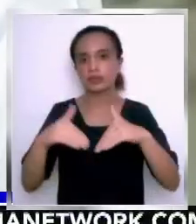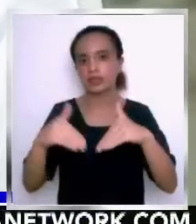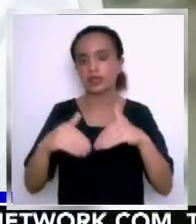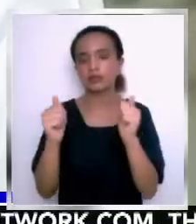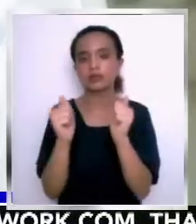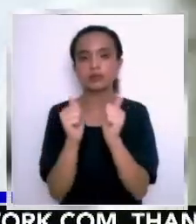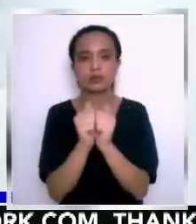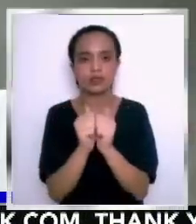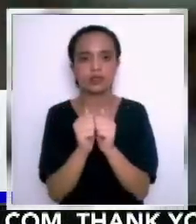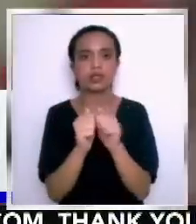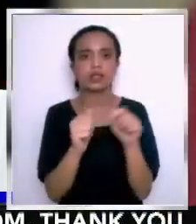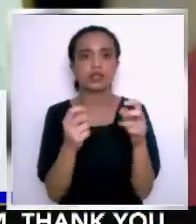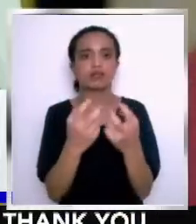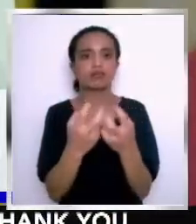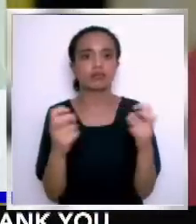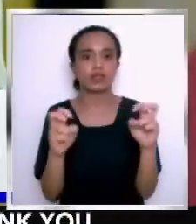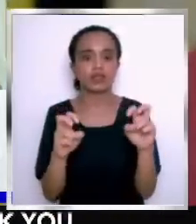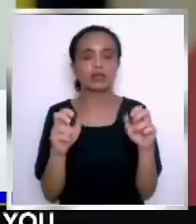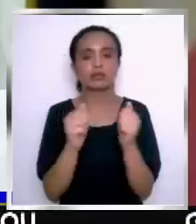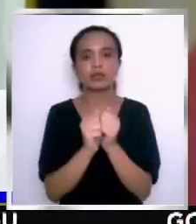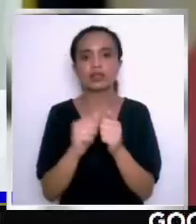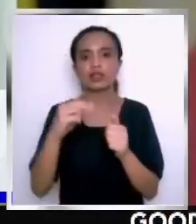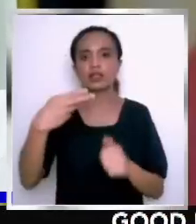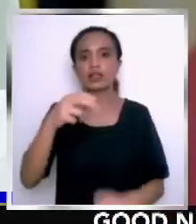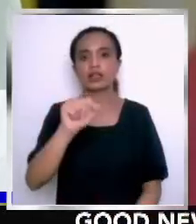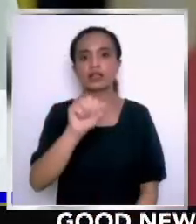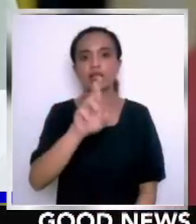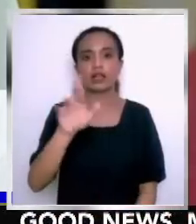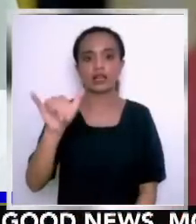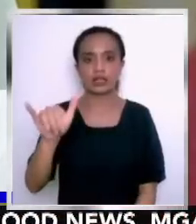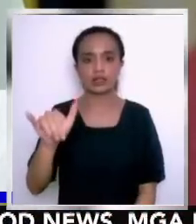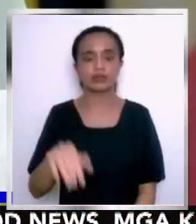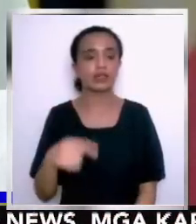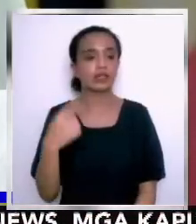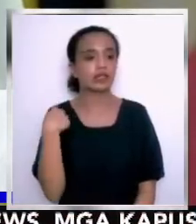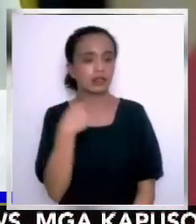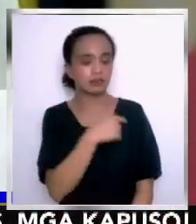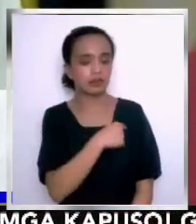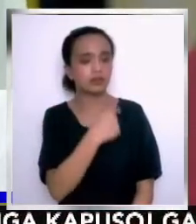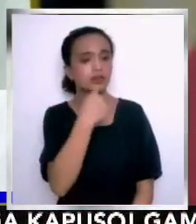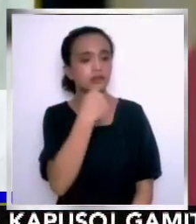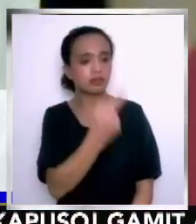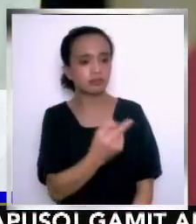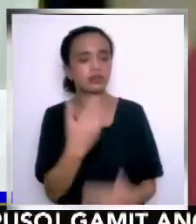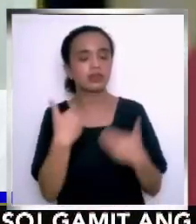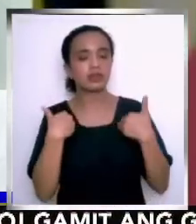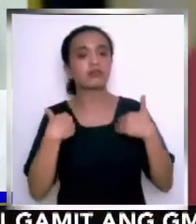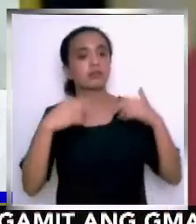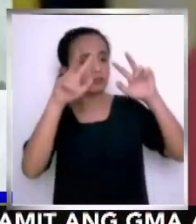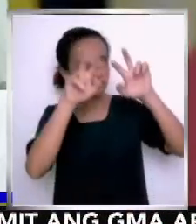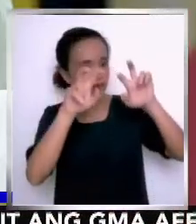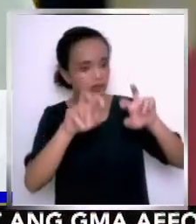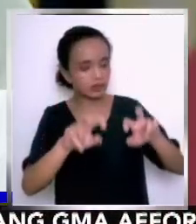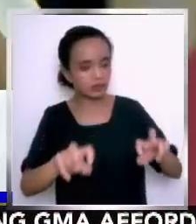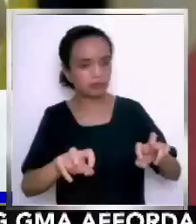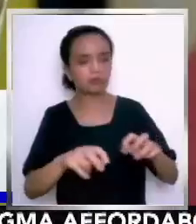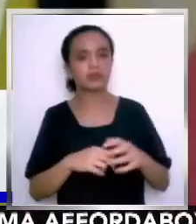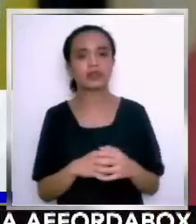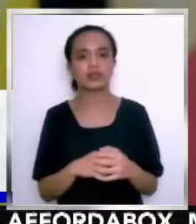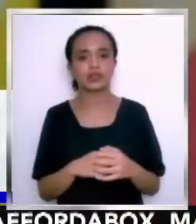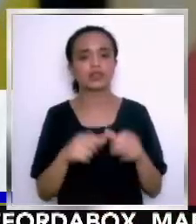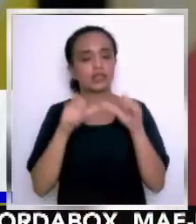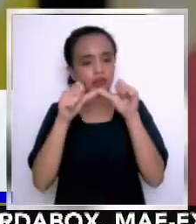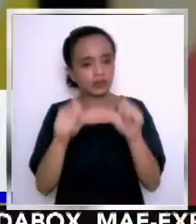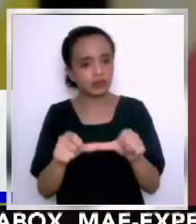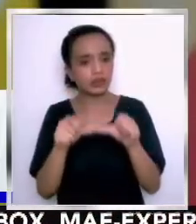Attorney Harry Roque. Sinasabi naman namin may investigasyon naman dito. At patuloy rin naman ang investigasyon.